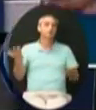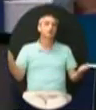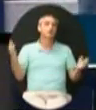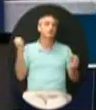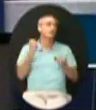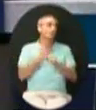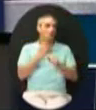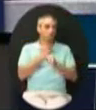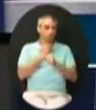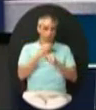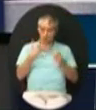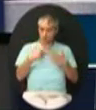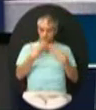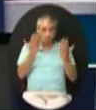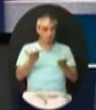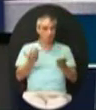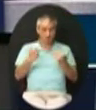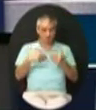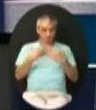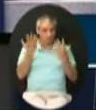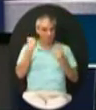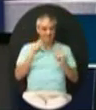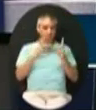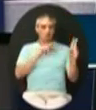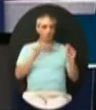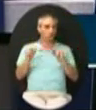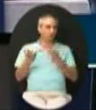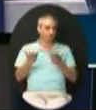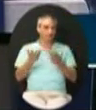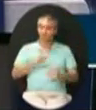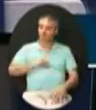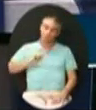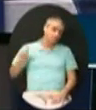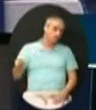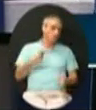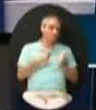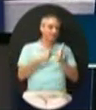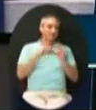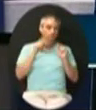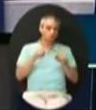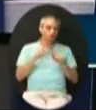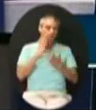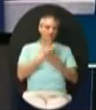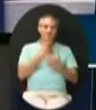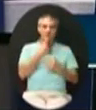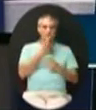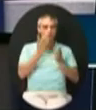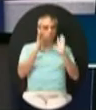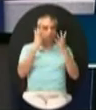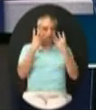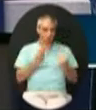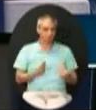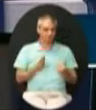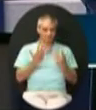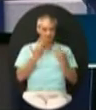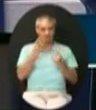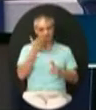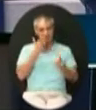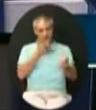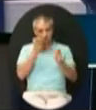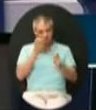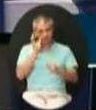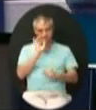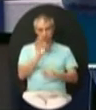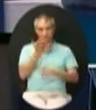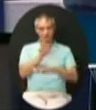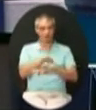לעשות, הבוקר היה אירוע דומה. בכל הנסיבות האלה הוגדר היטב מתי אתה יורה